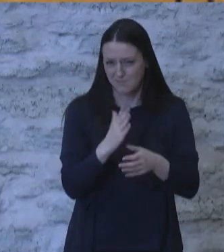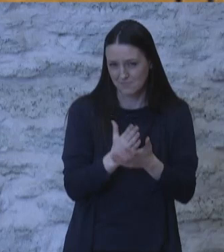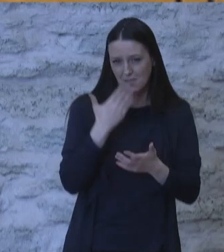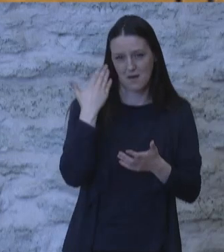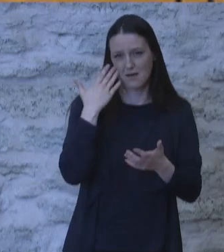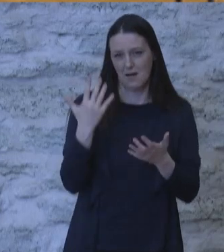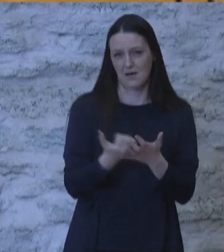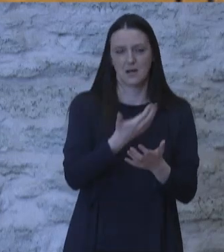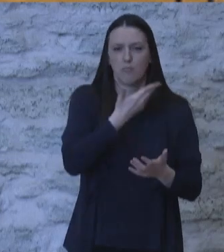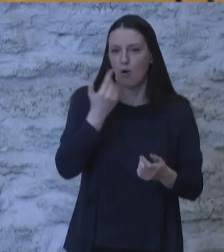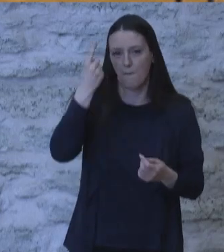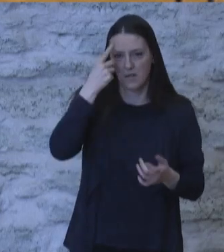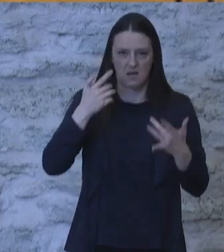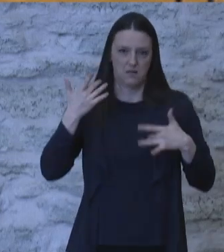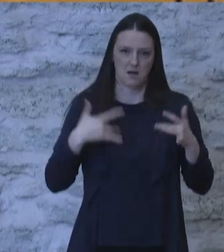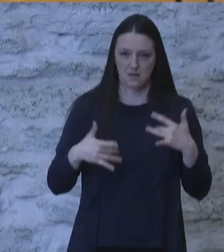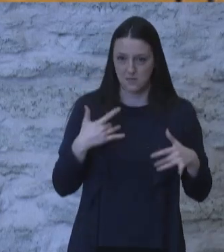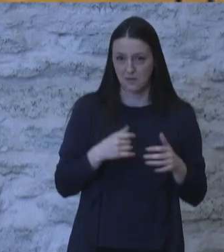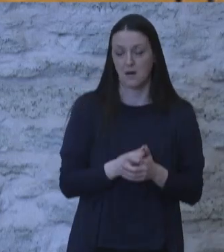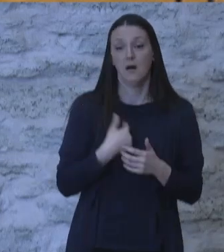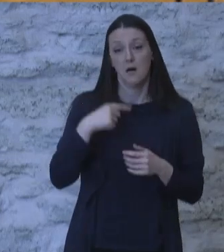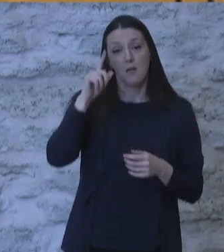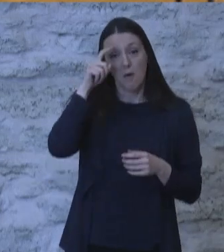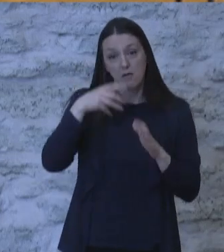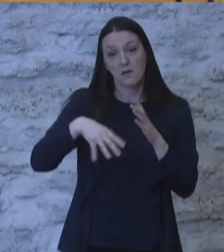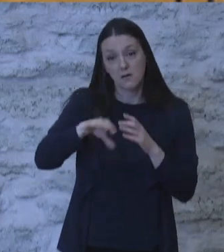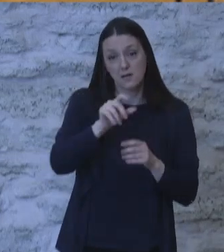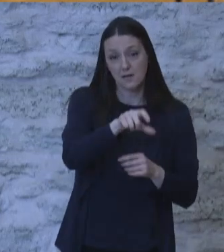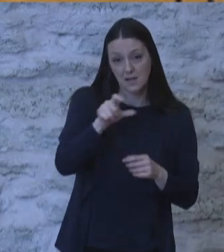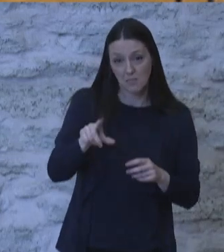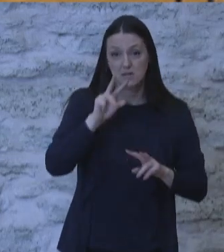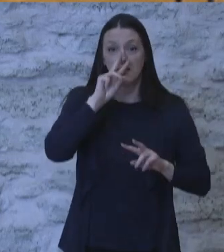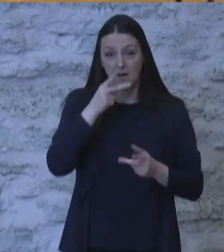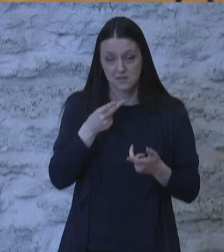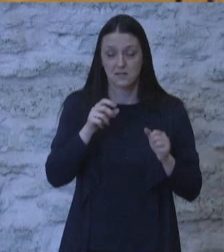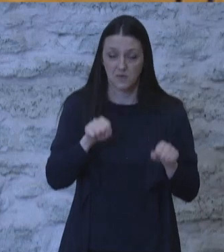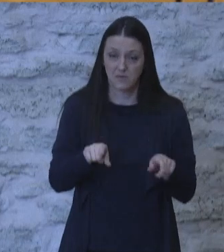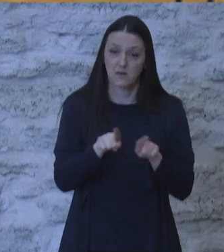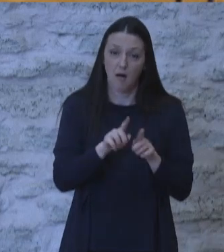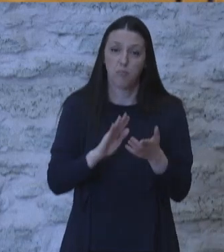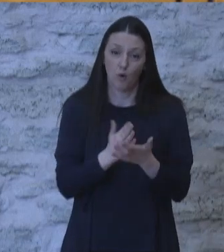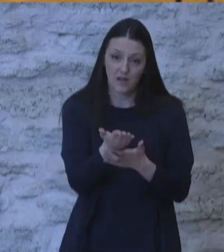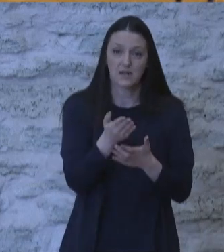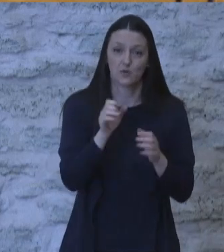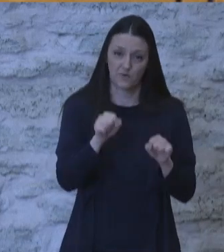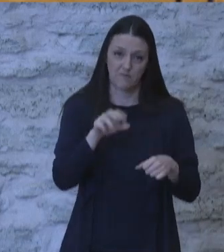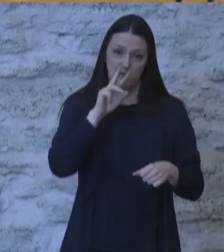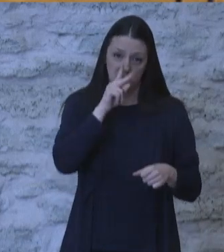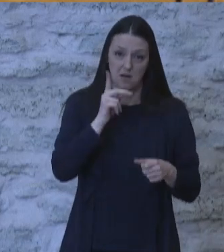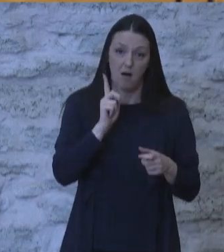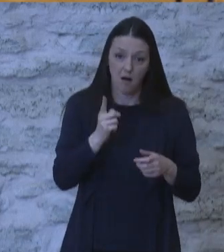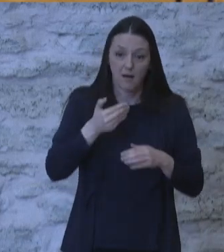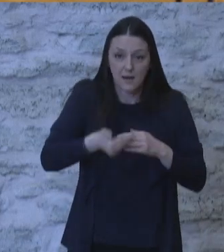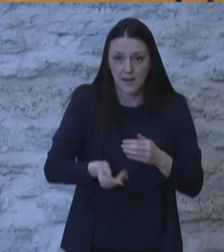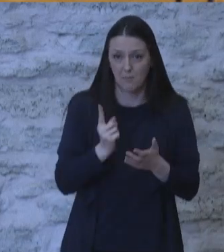Ei ole mõte, sa tagasi jääda pigem, ma arvan, eks kõik inimesed on ekslikud ja politikud sealulgas ja on võimalik seda siis hiljem oma viga lihtsalt